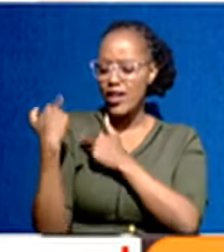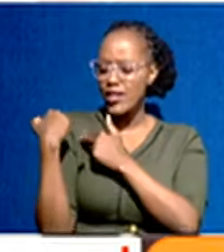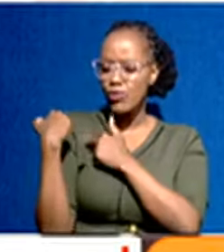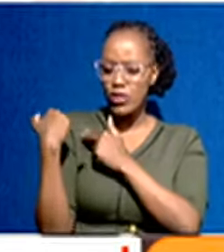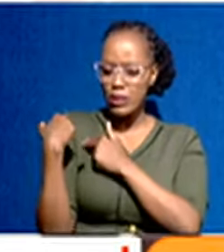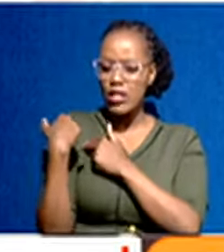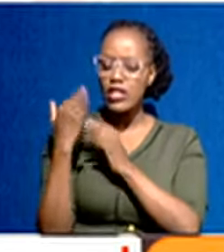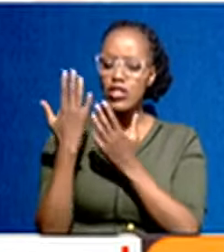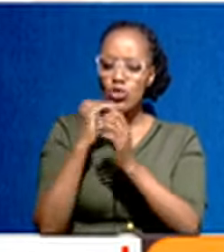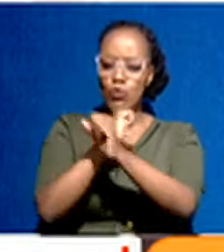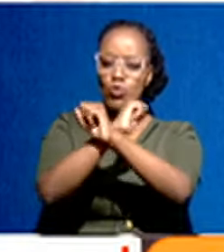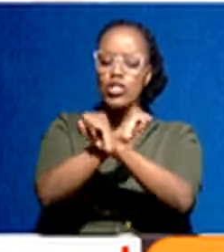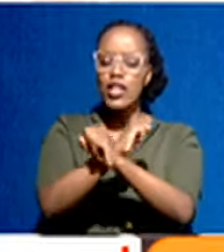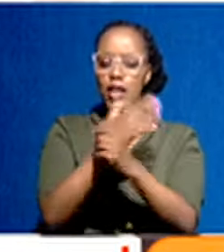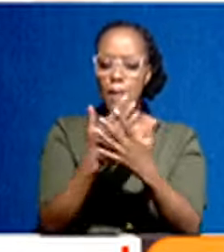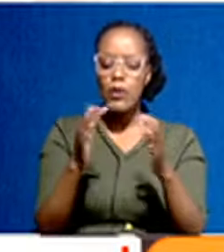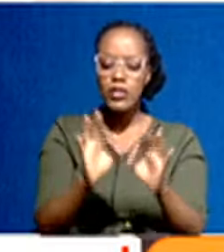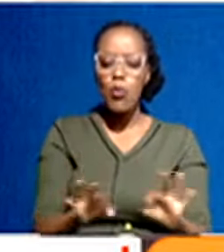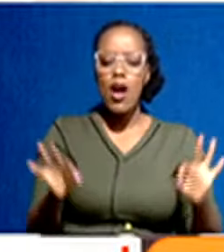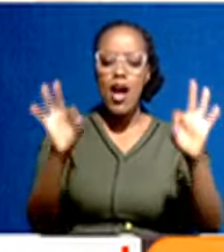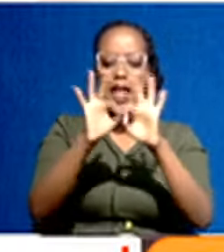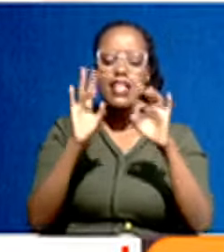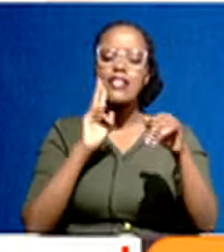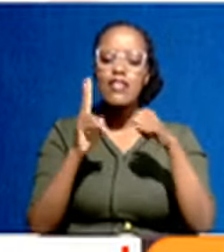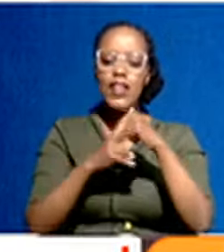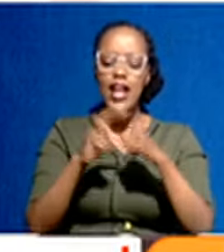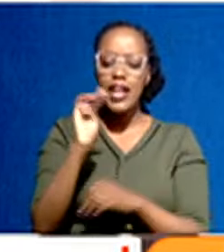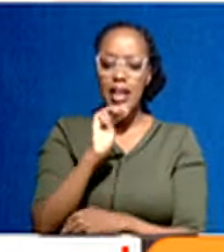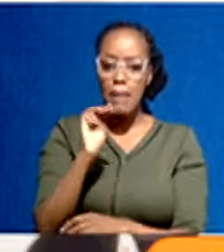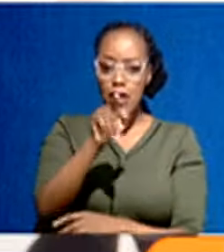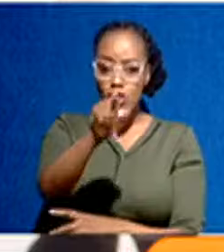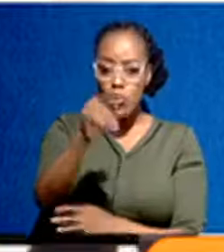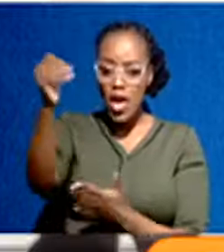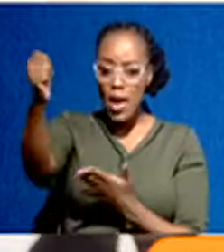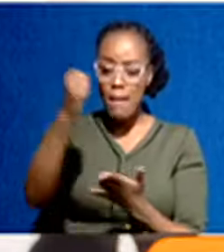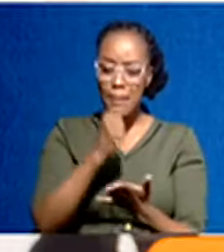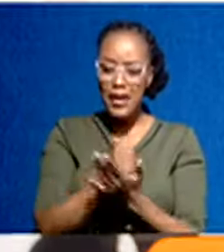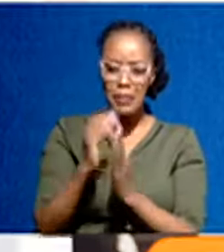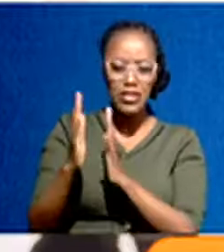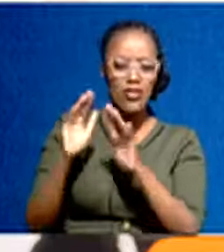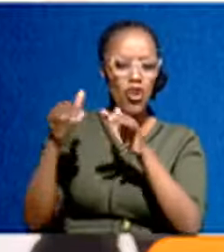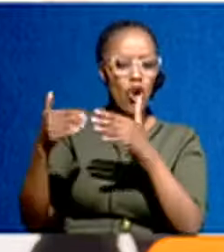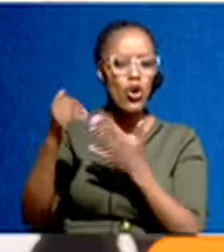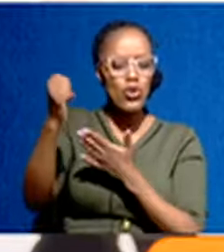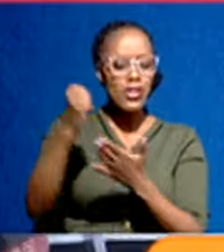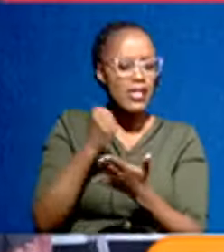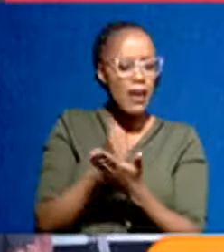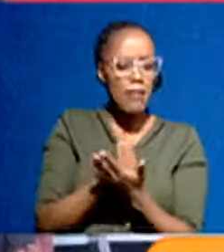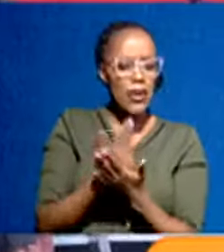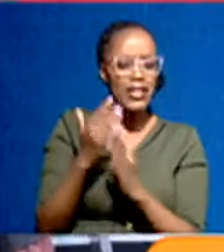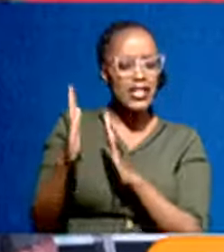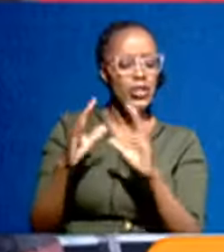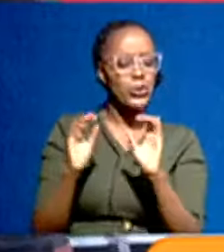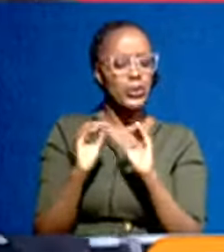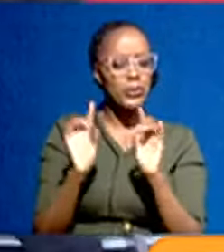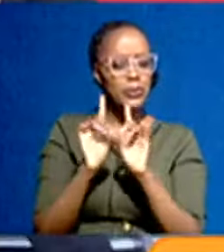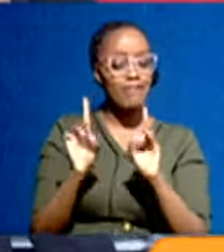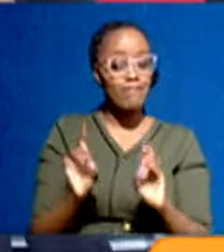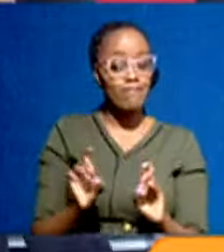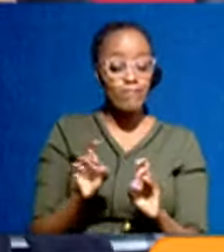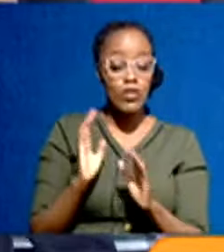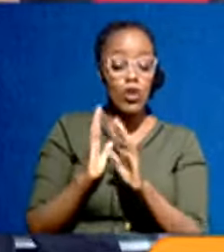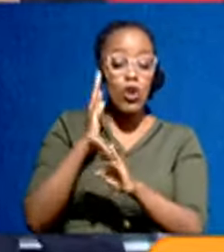protect properties worth 700 million. Are you employing security or insecurity? Mabawabu zaidi ya